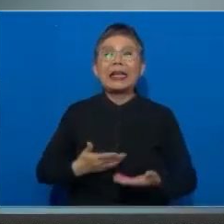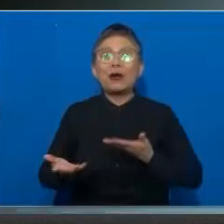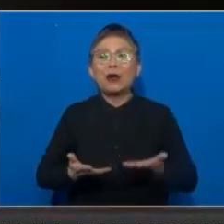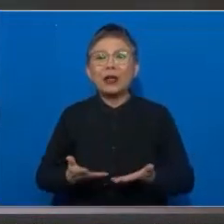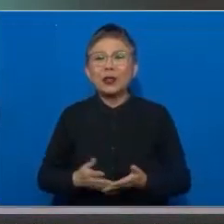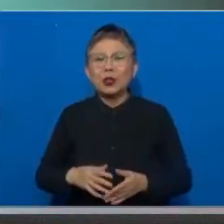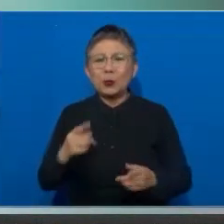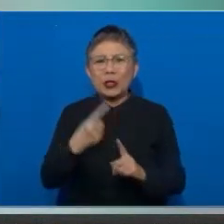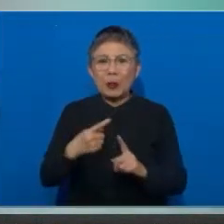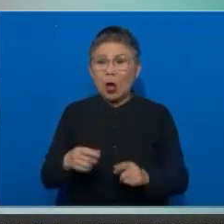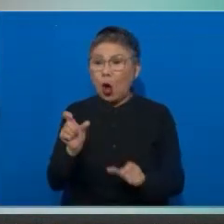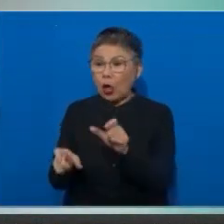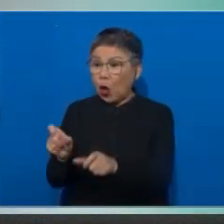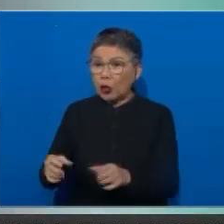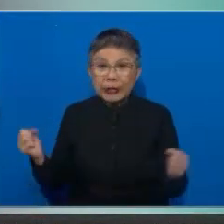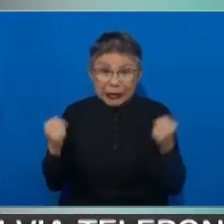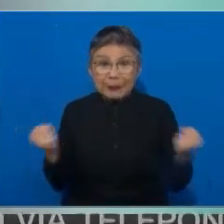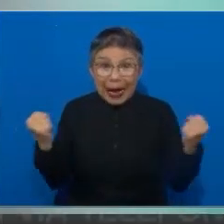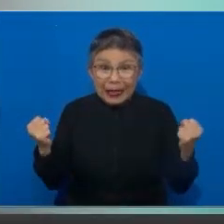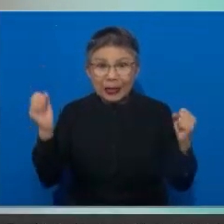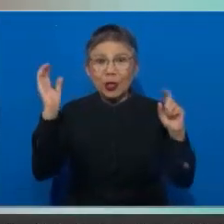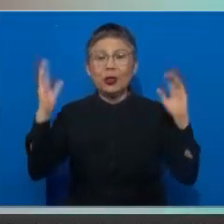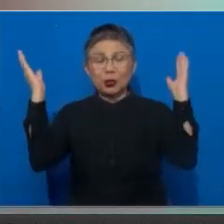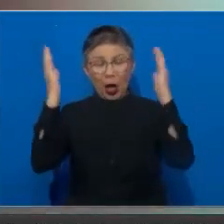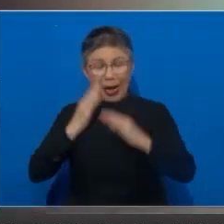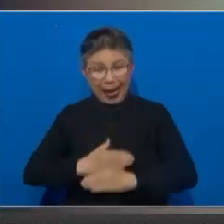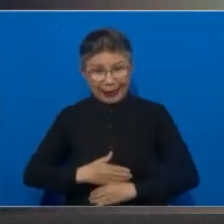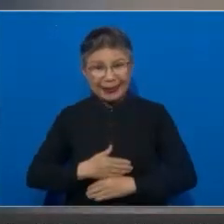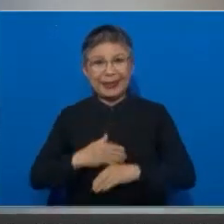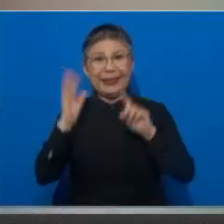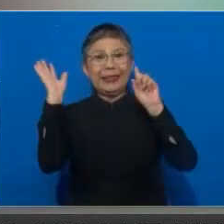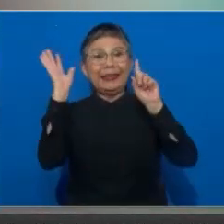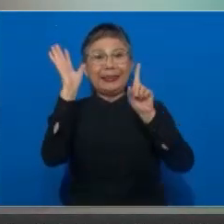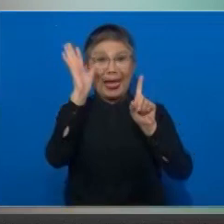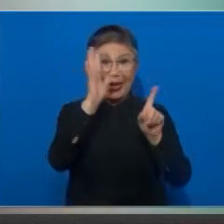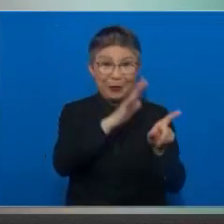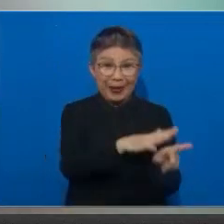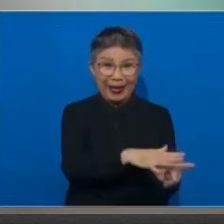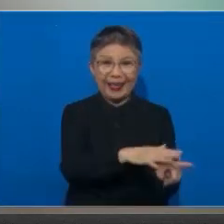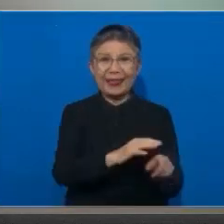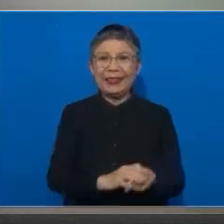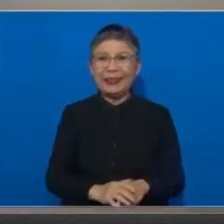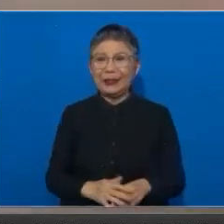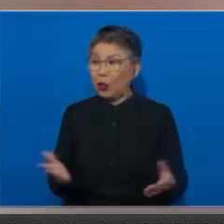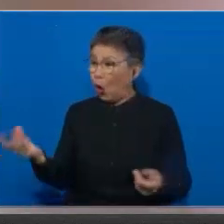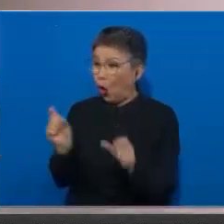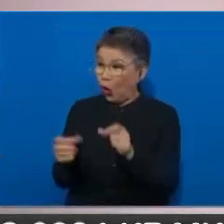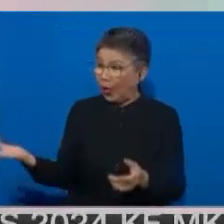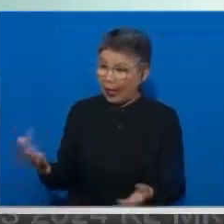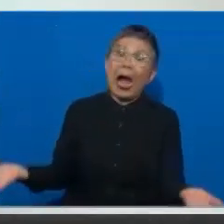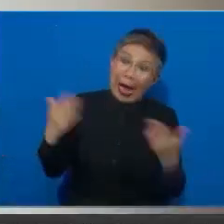untuk menambah semangat dirinya mengikuti sholat dan ia juga berharap bisa menyemangati jemaah lainnya.